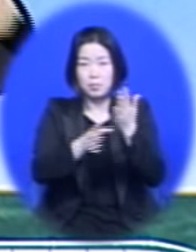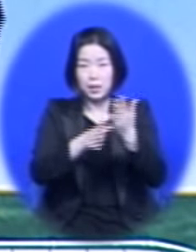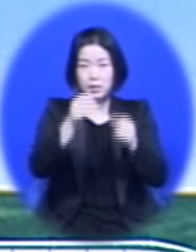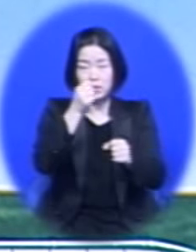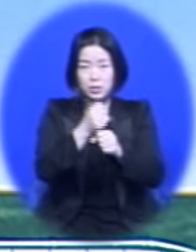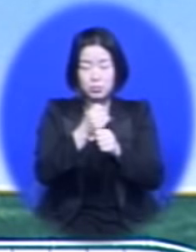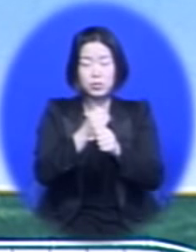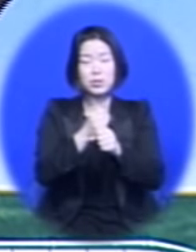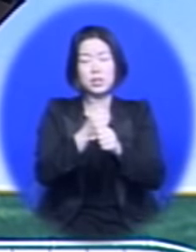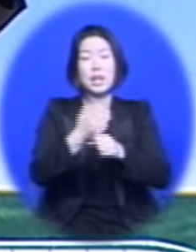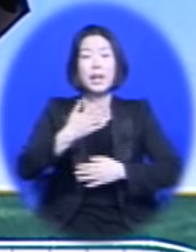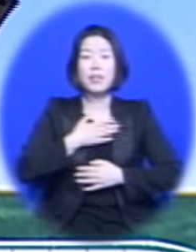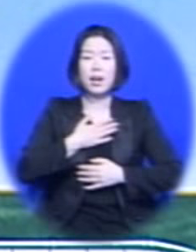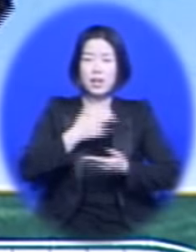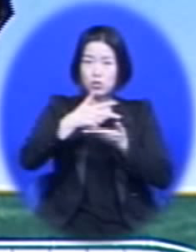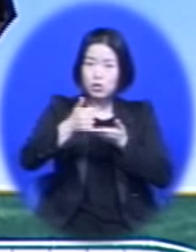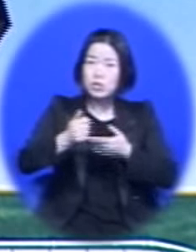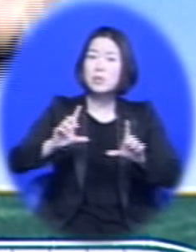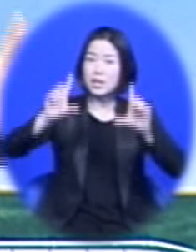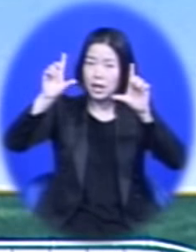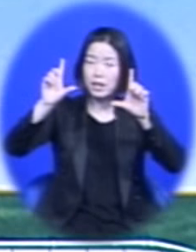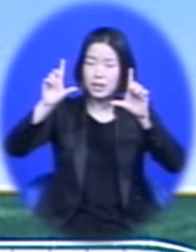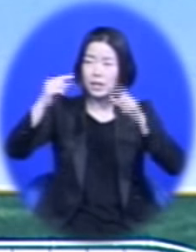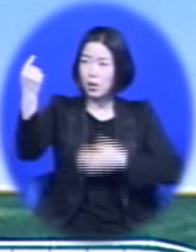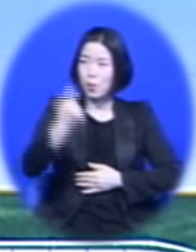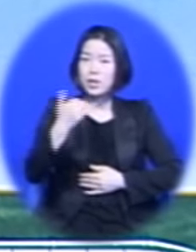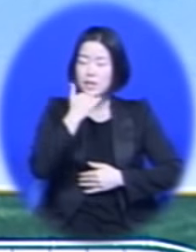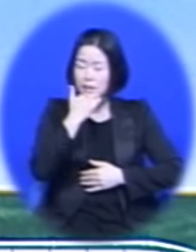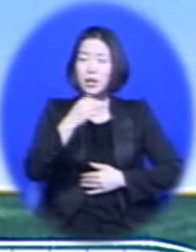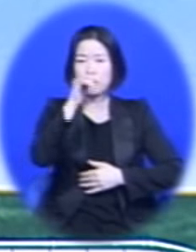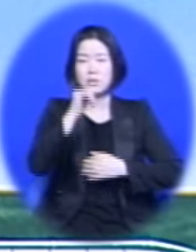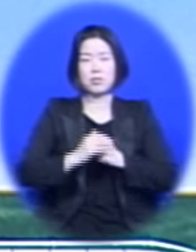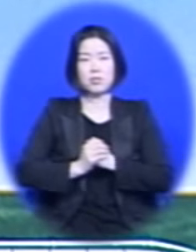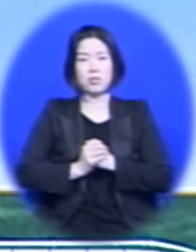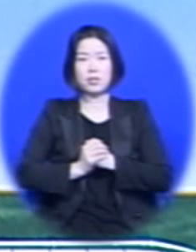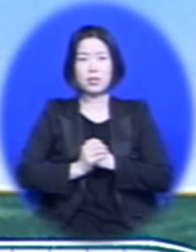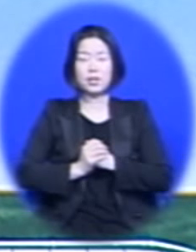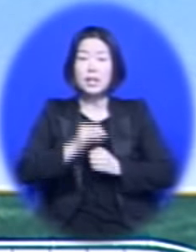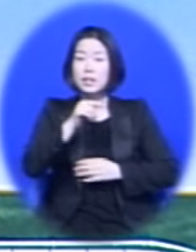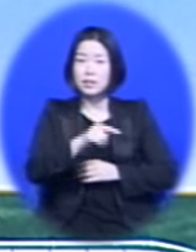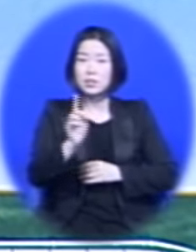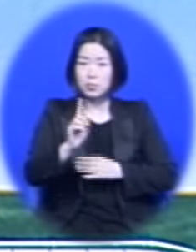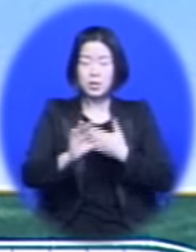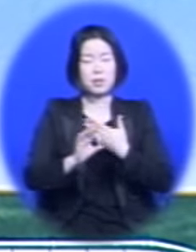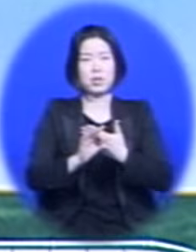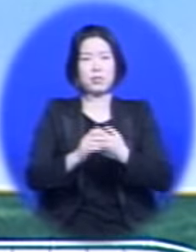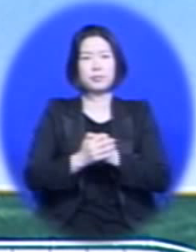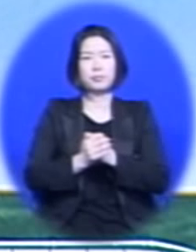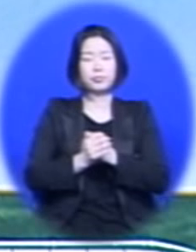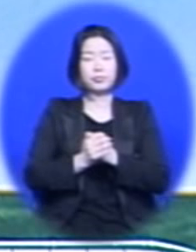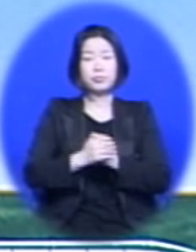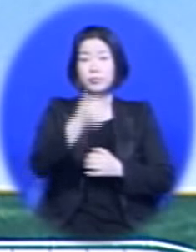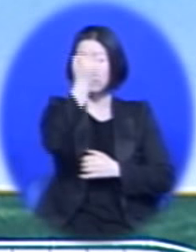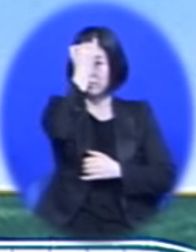다 우리 주님의 날이 임하기를 기다리고 있다는 겁니다. 그것은